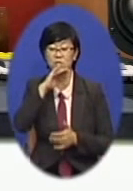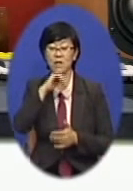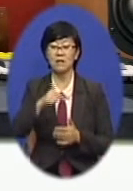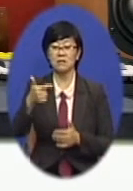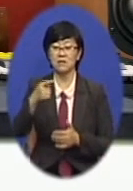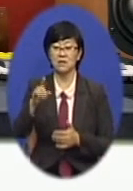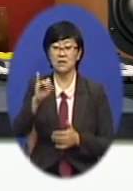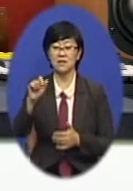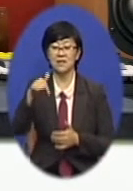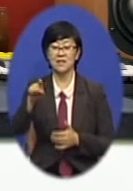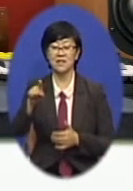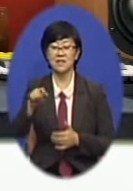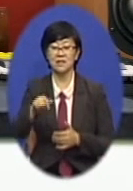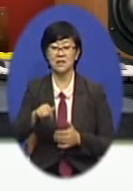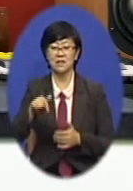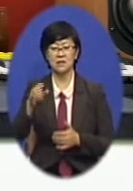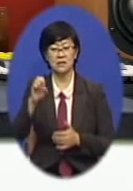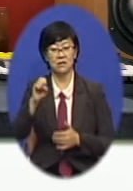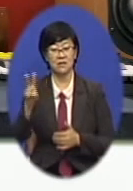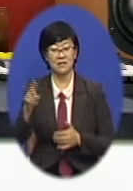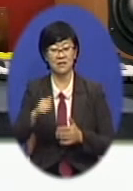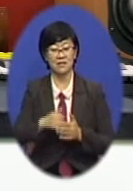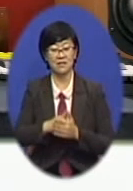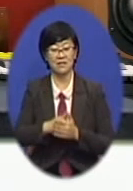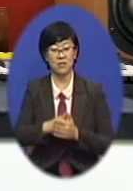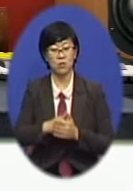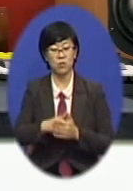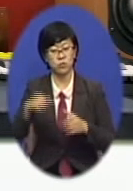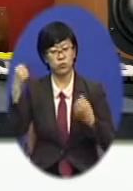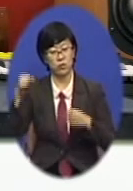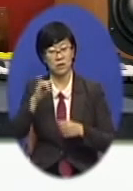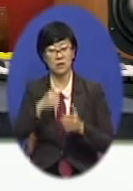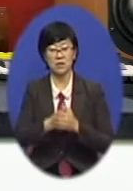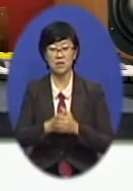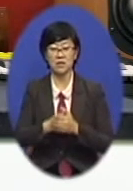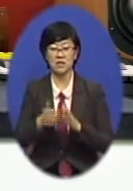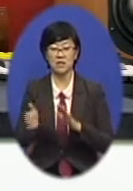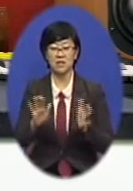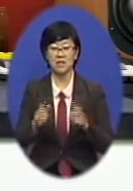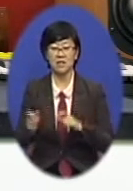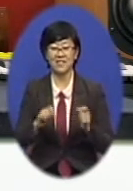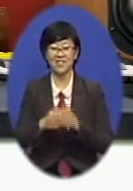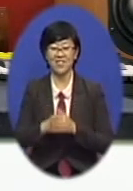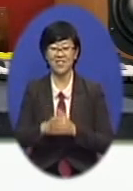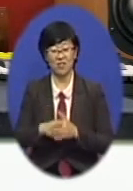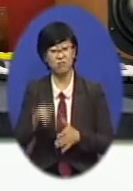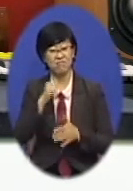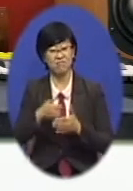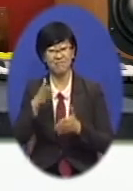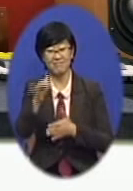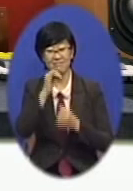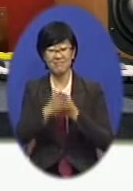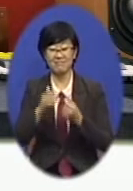나야가라. 나야가라. 나야가라. 무용 배우 하고 왔어요. 나야가라 이건 이렇게 맞춰서 이렇게 네. 무용하는 거 있어요. 예예. 네,